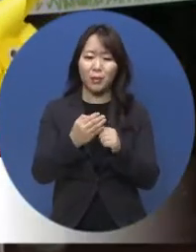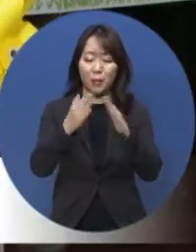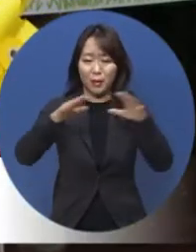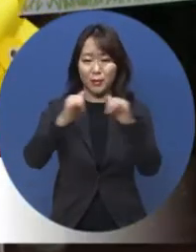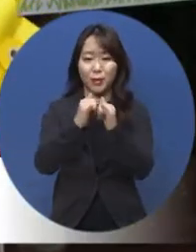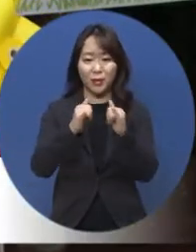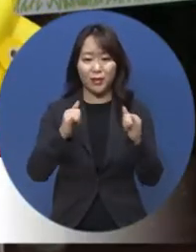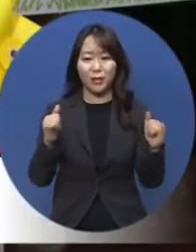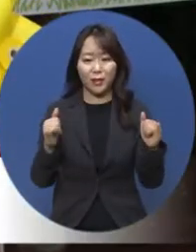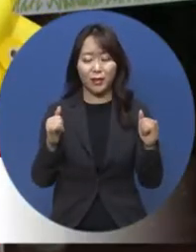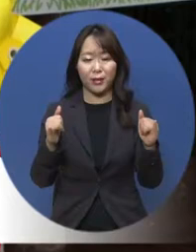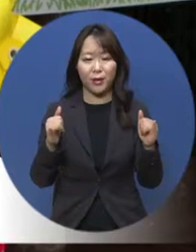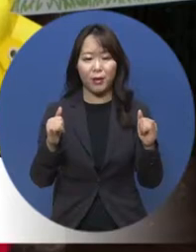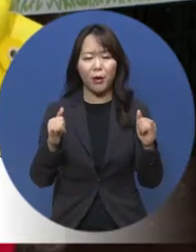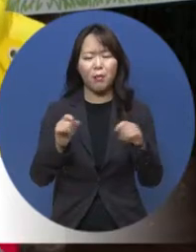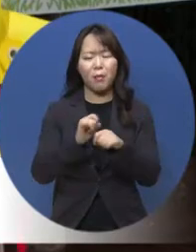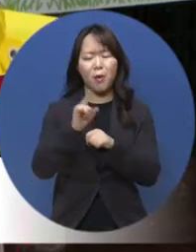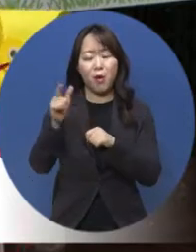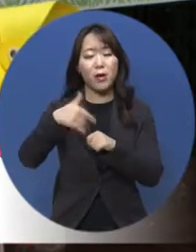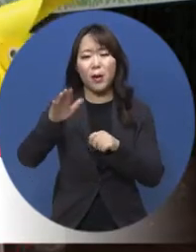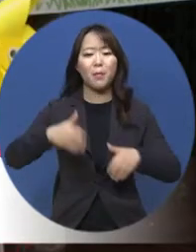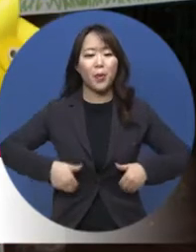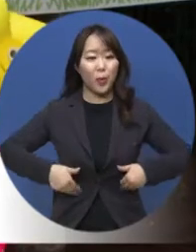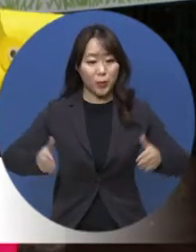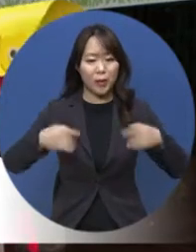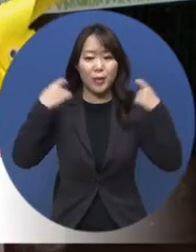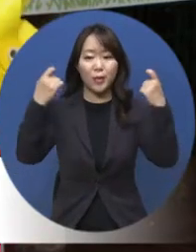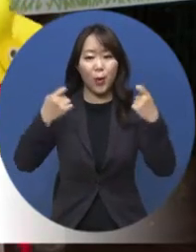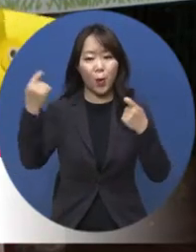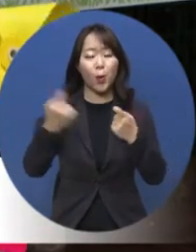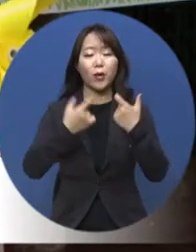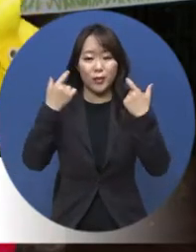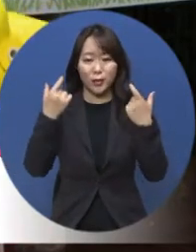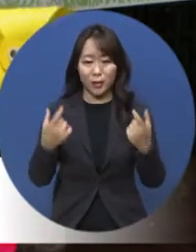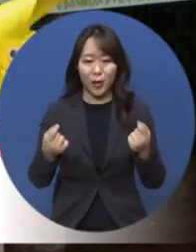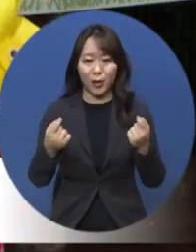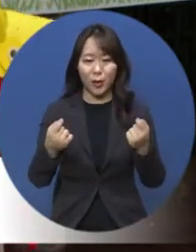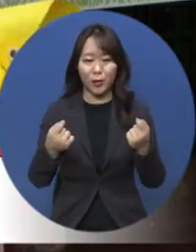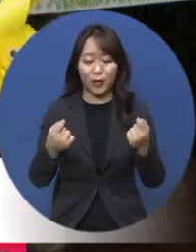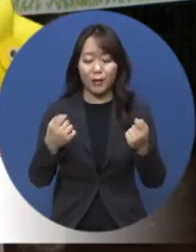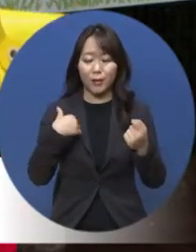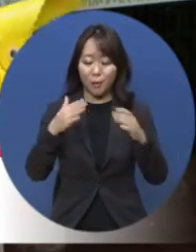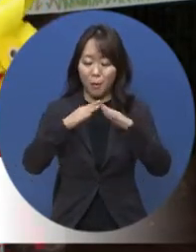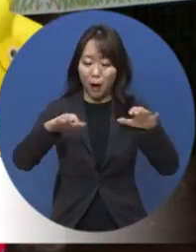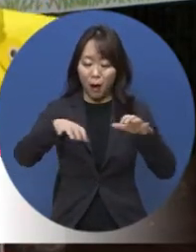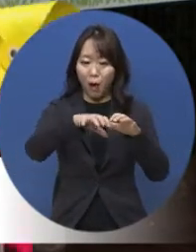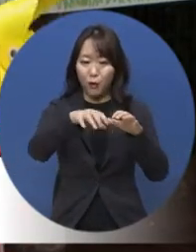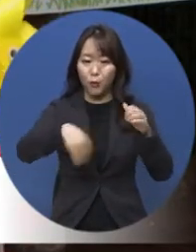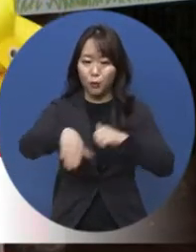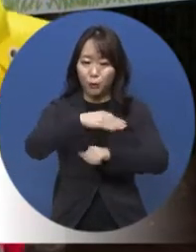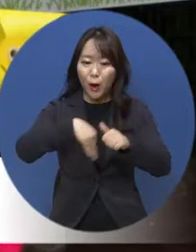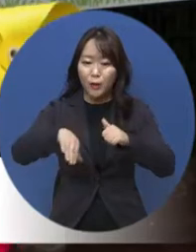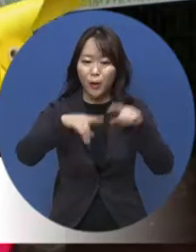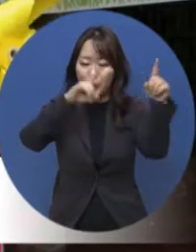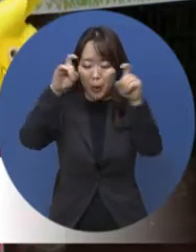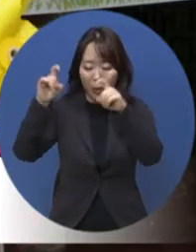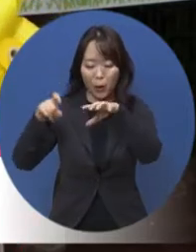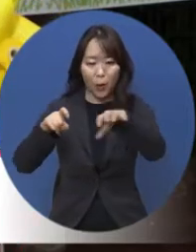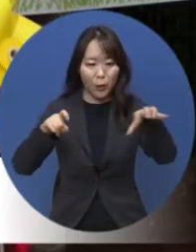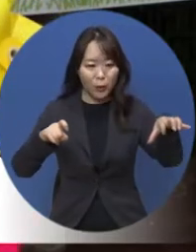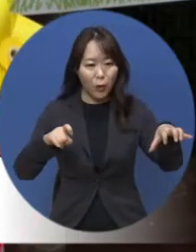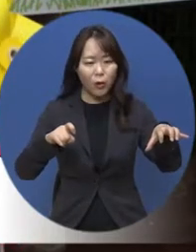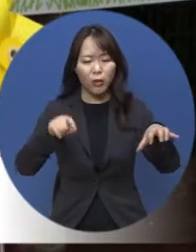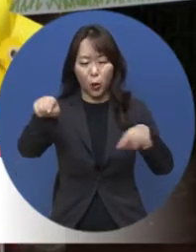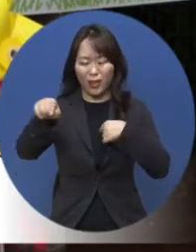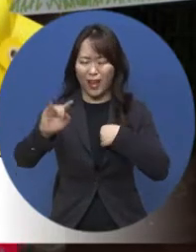주민분들이 멀리 가지 않아도 여행을 온 것처럼 뒷마당에서 사진을 찍을 수 있는 사진 스팟을 만들면서 너